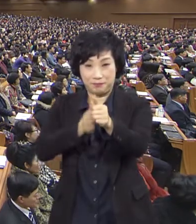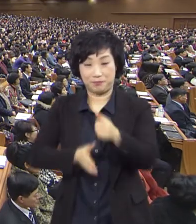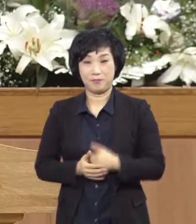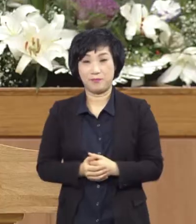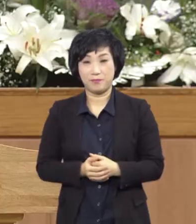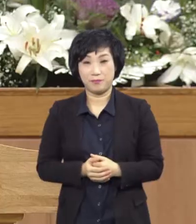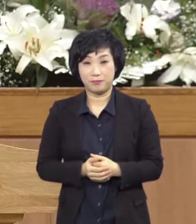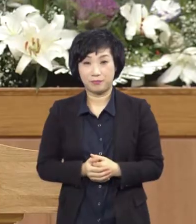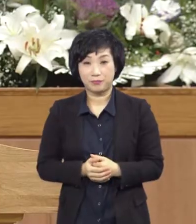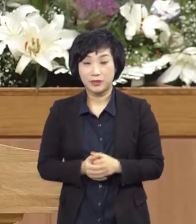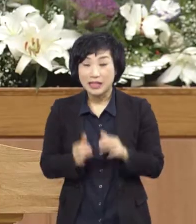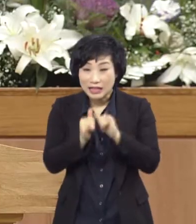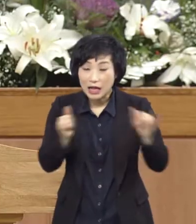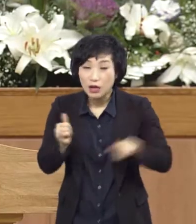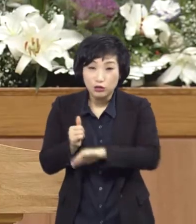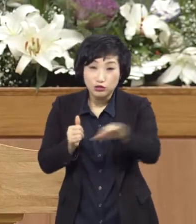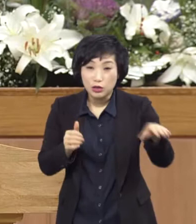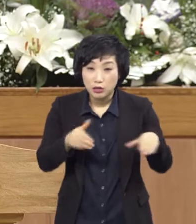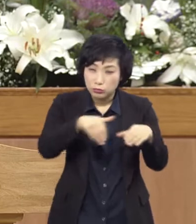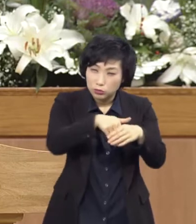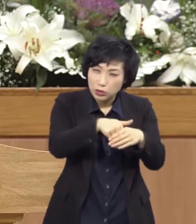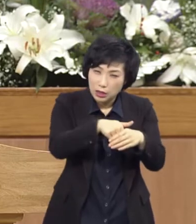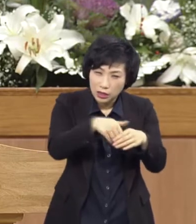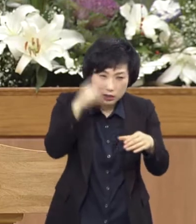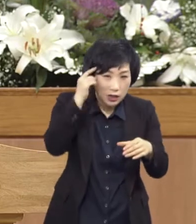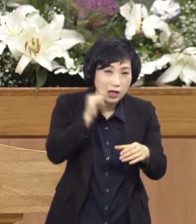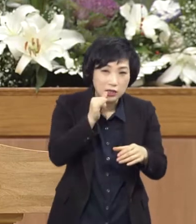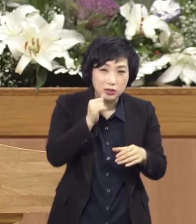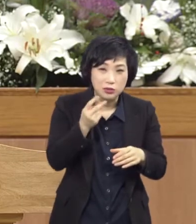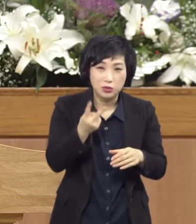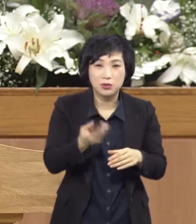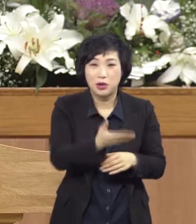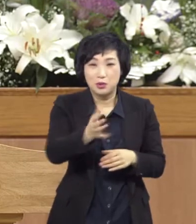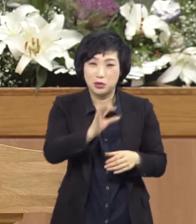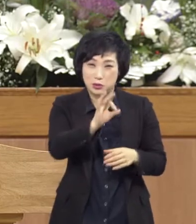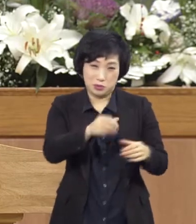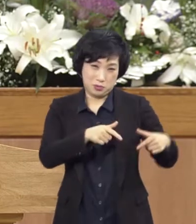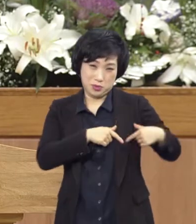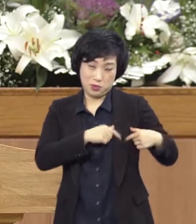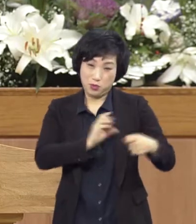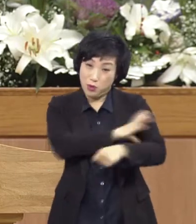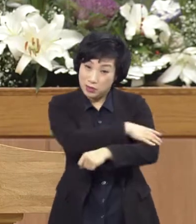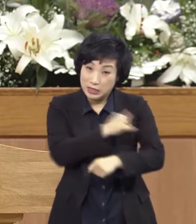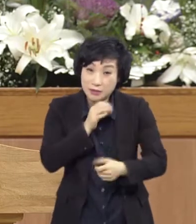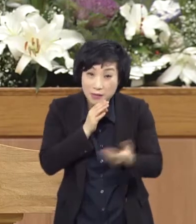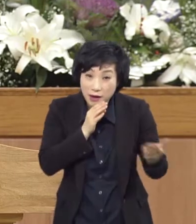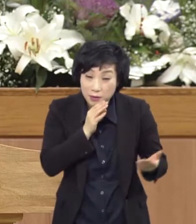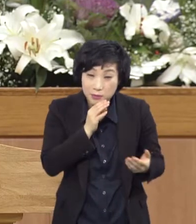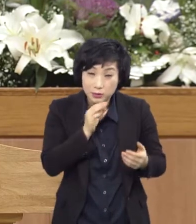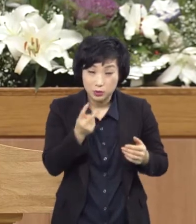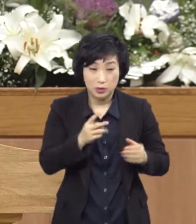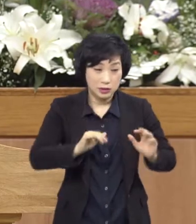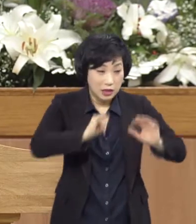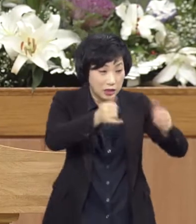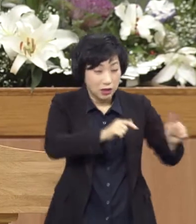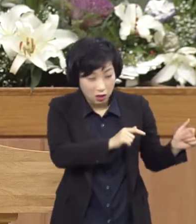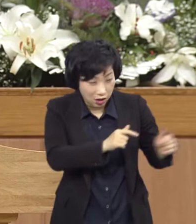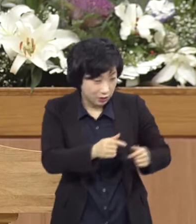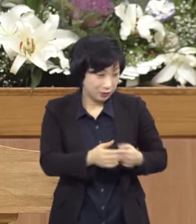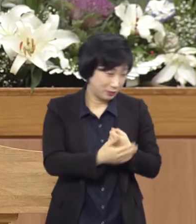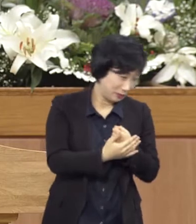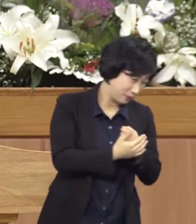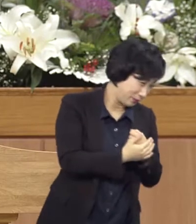인간은 문화적 차원에서 돈, 명예, 권세, 세상의 것으로 부유하려